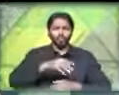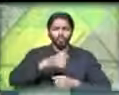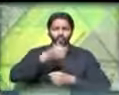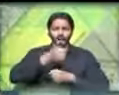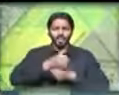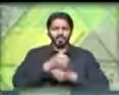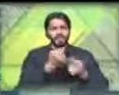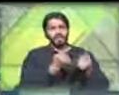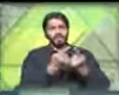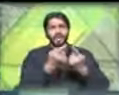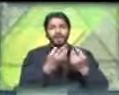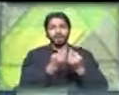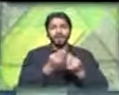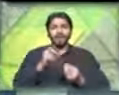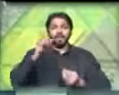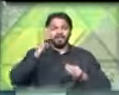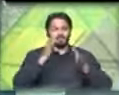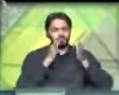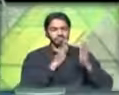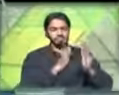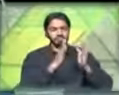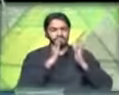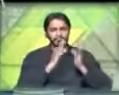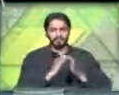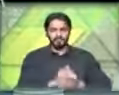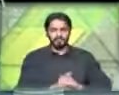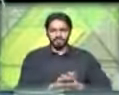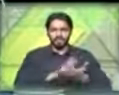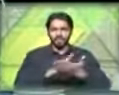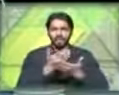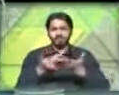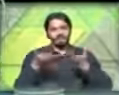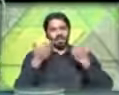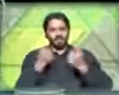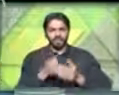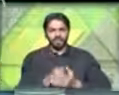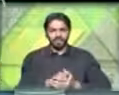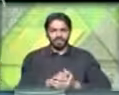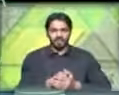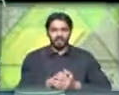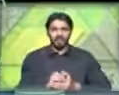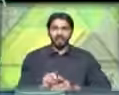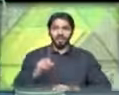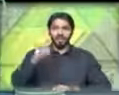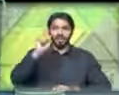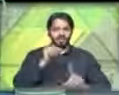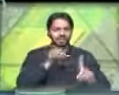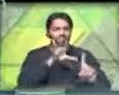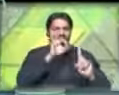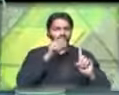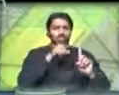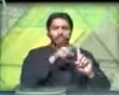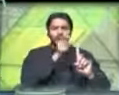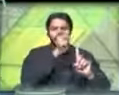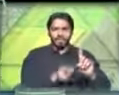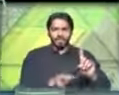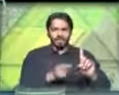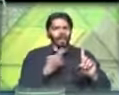ليس بينه وبينه ترجمان، فينظر العبد أيمن منه فلا يرى إلا ما